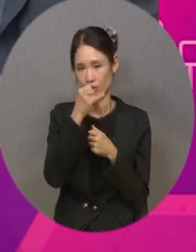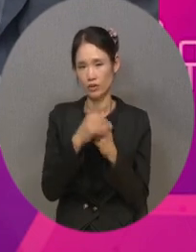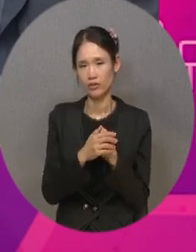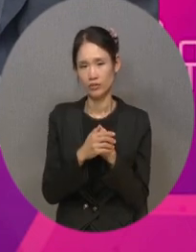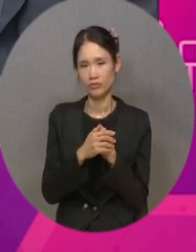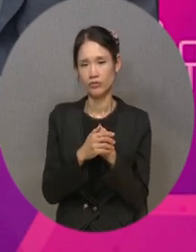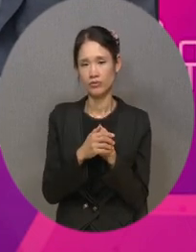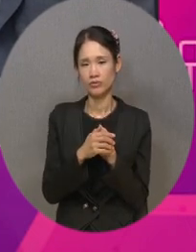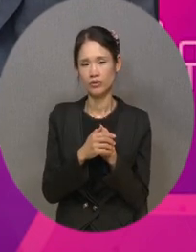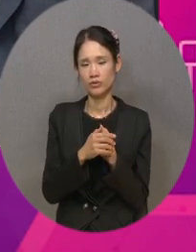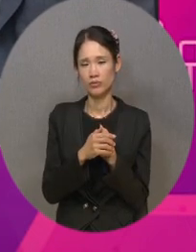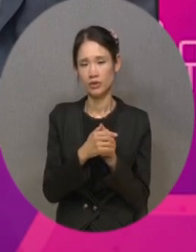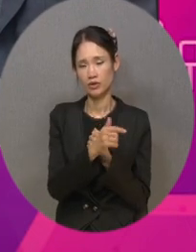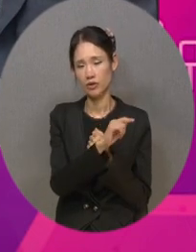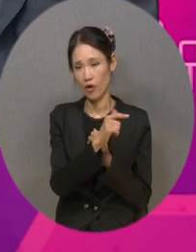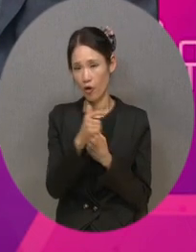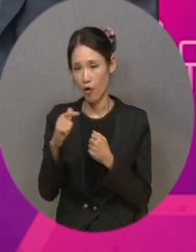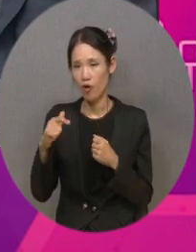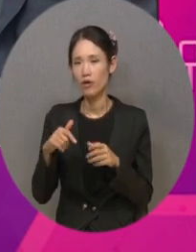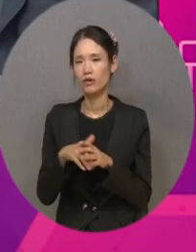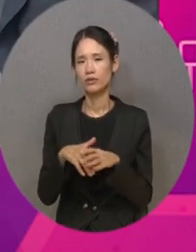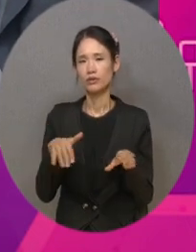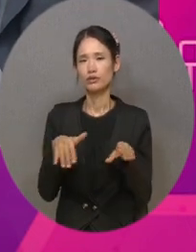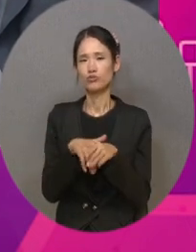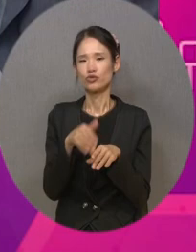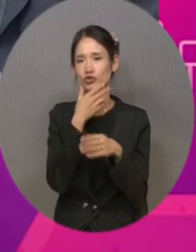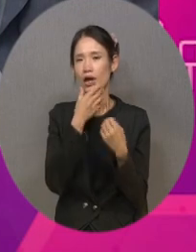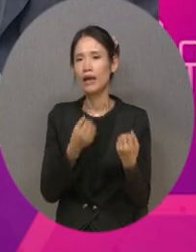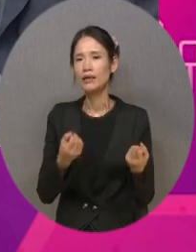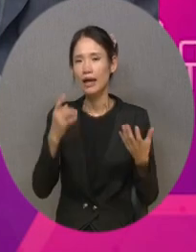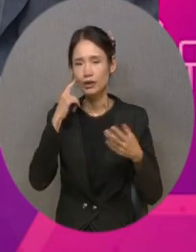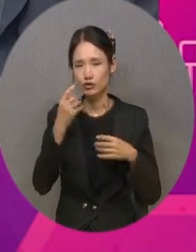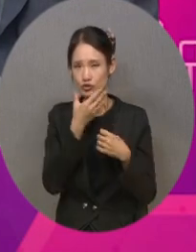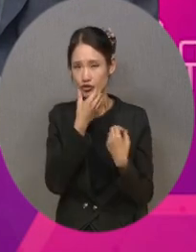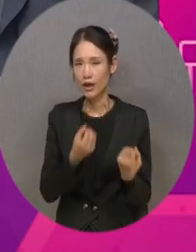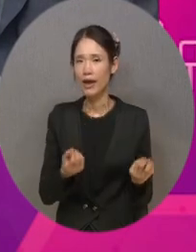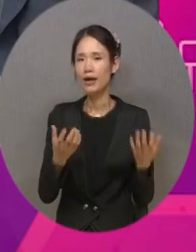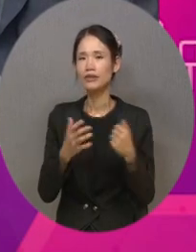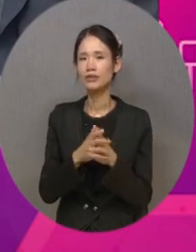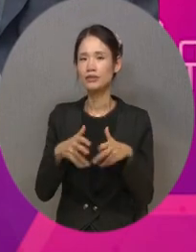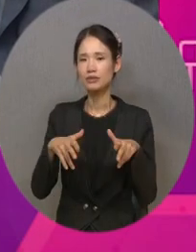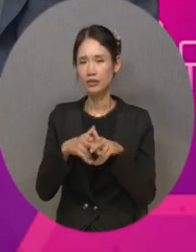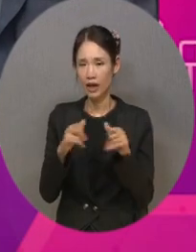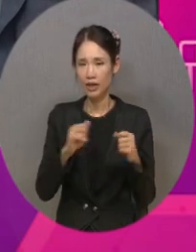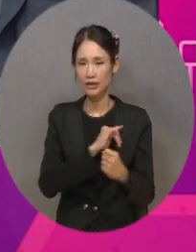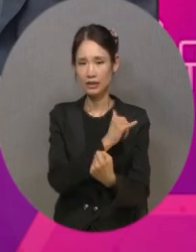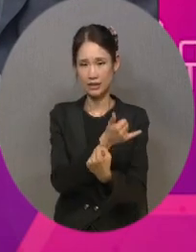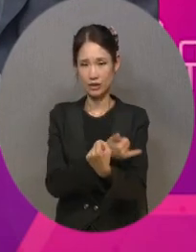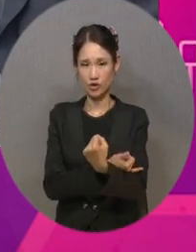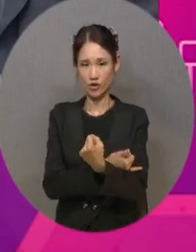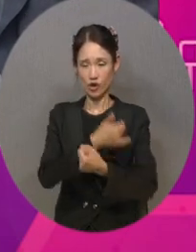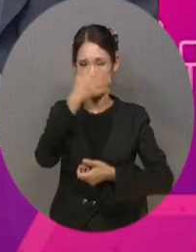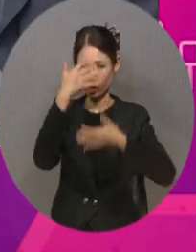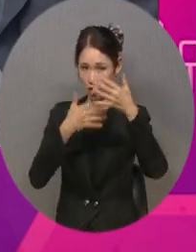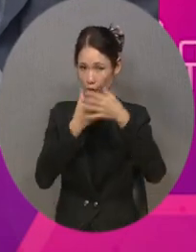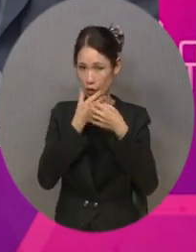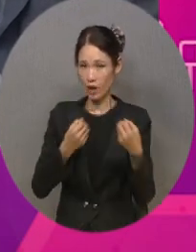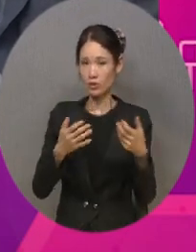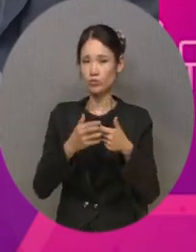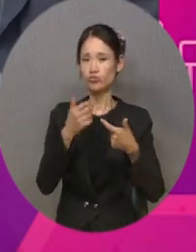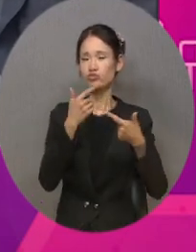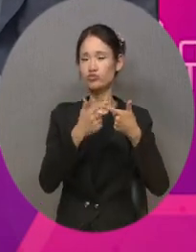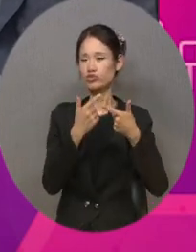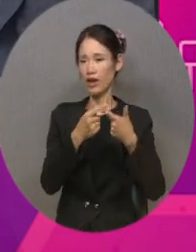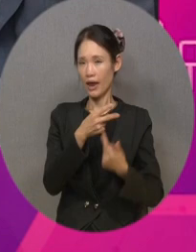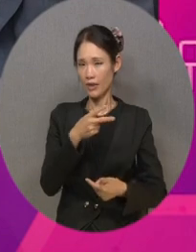그 다음에 이제 여러 가지 그 문화 예술 행사, 장애 인권 영화제, 이제 여기 부산은